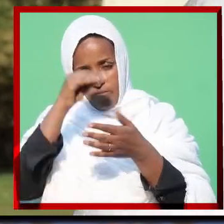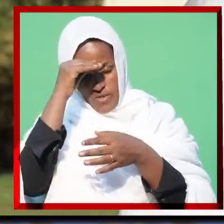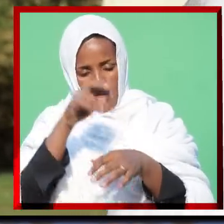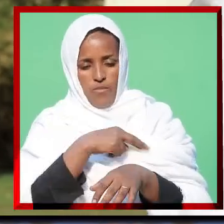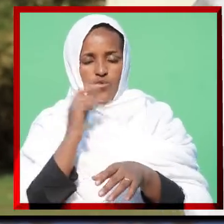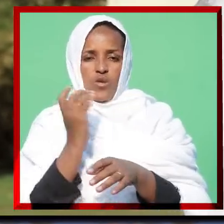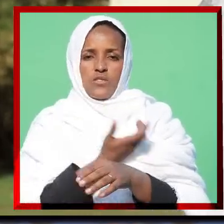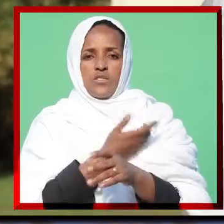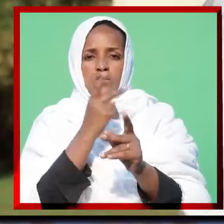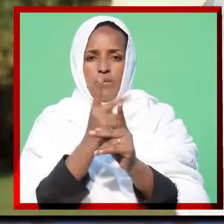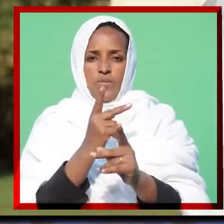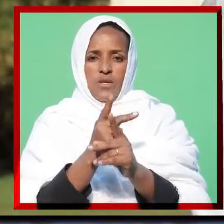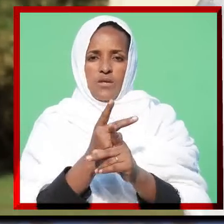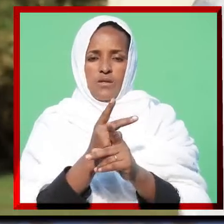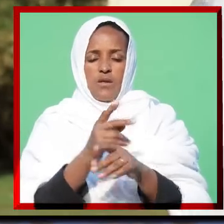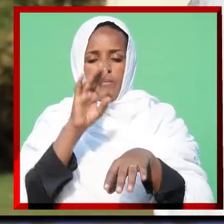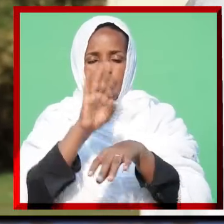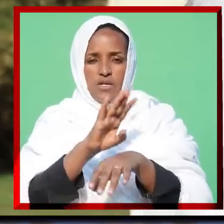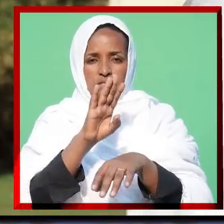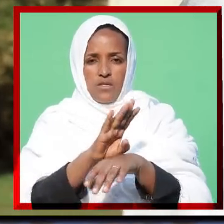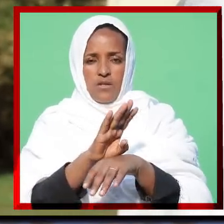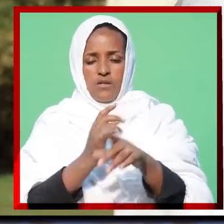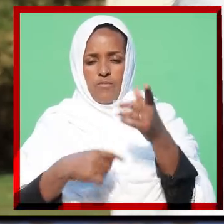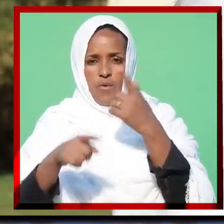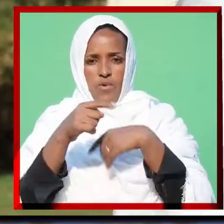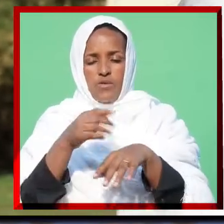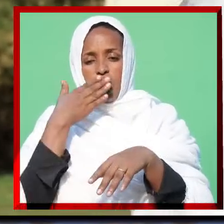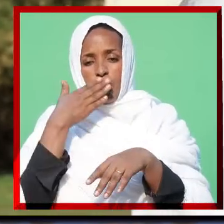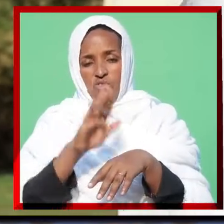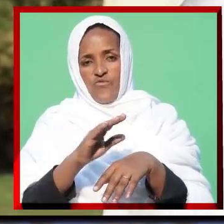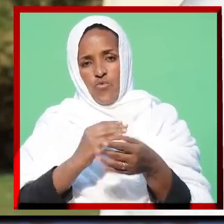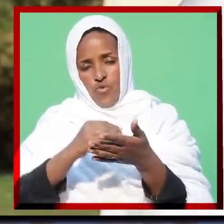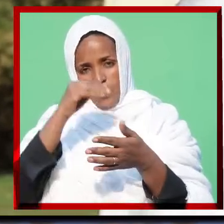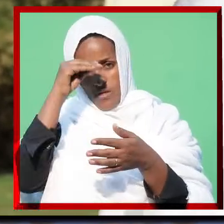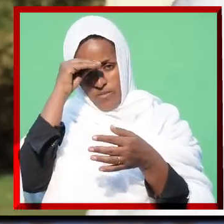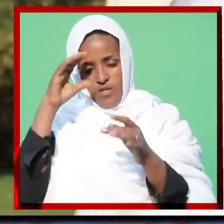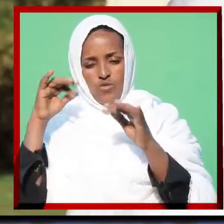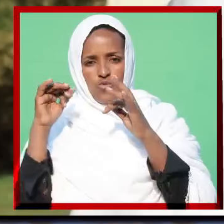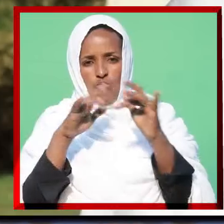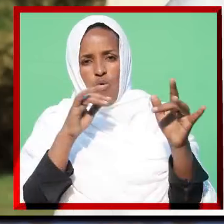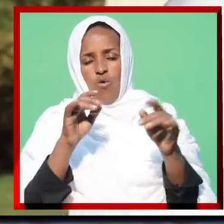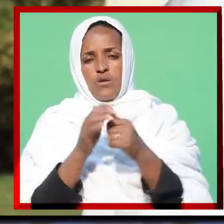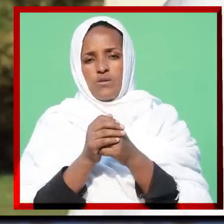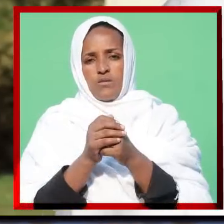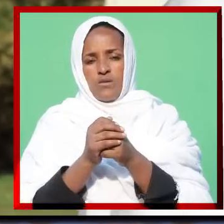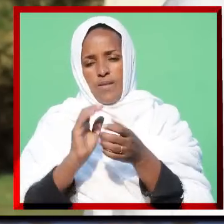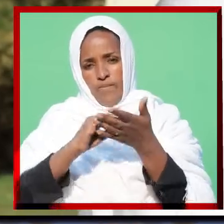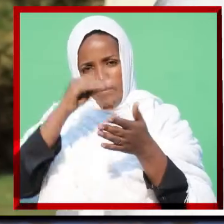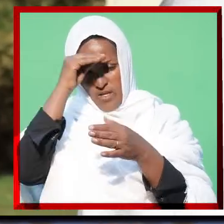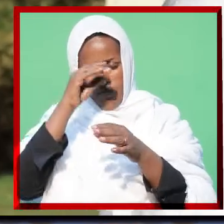ትምህርት ሃይማኖታችን ጠብቀን አጽራረ ቤተክርስቲያን የሚያመጡብንን የኑፋቄ ጦር